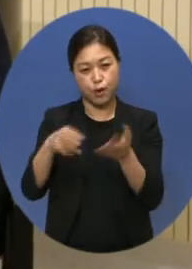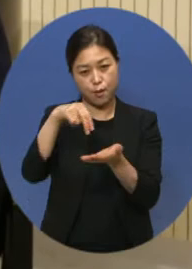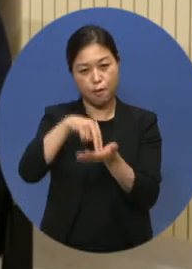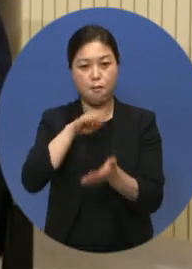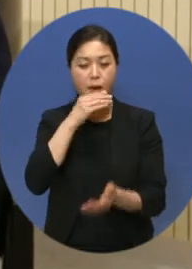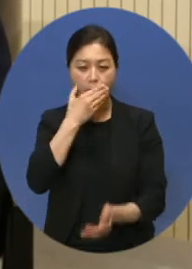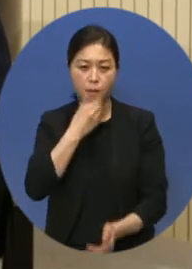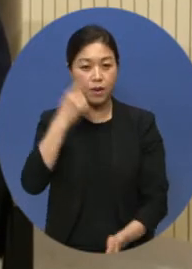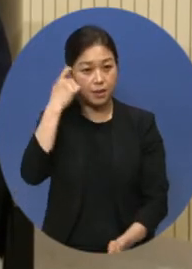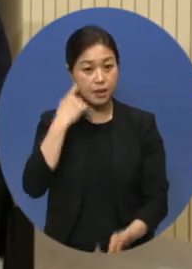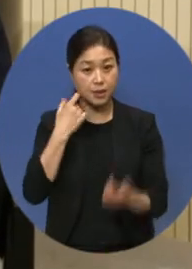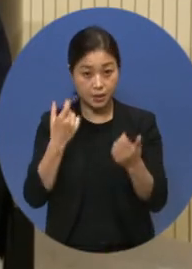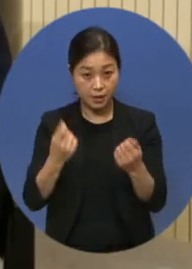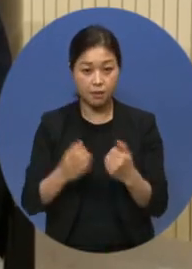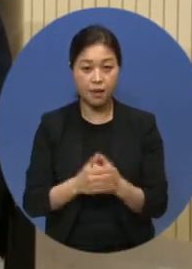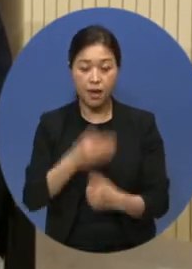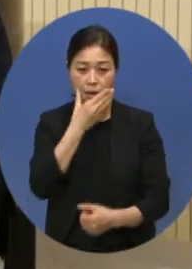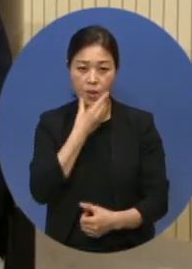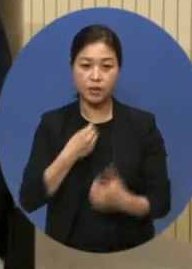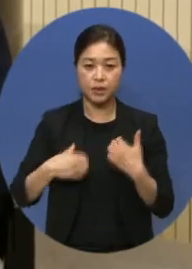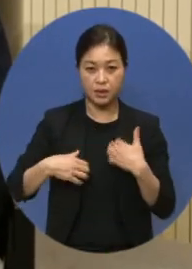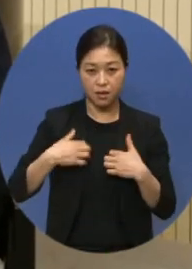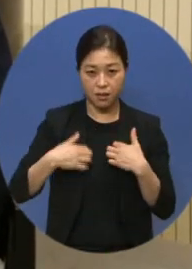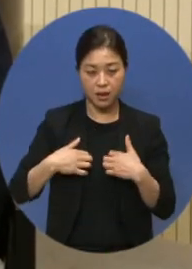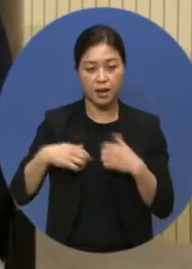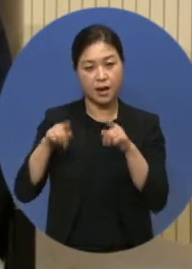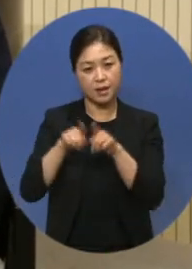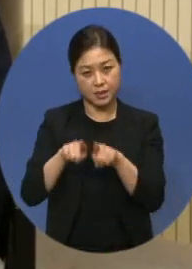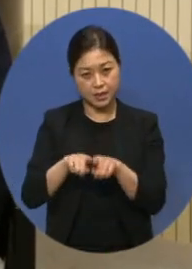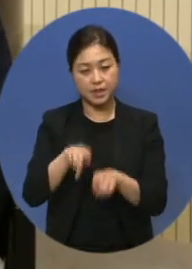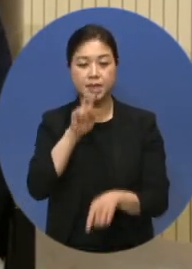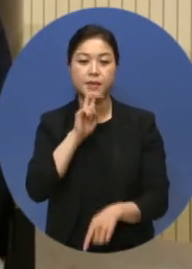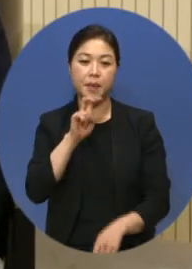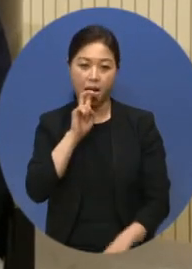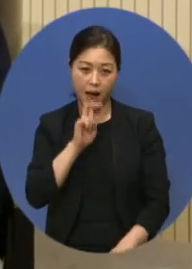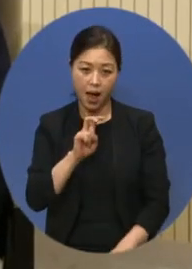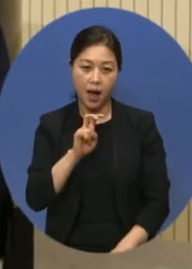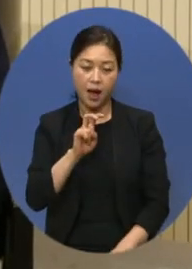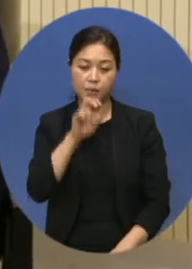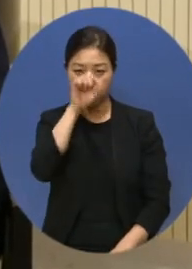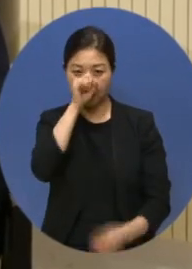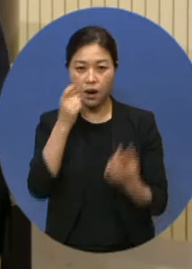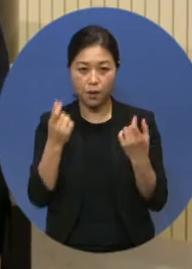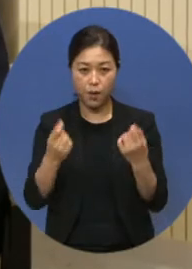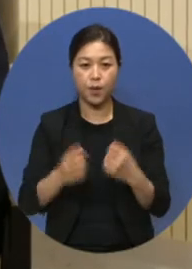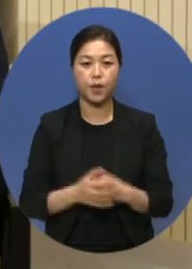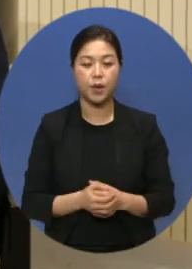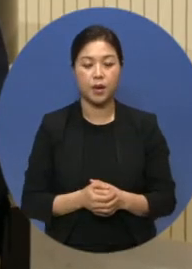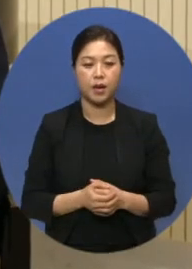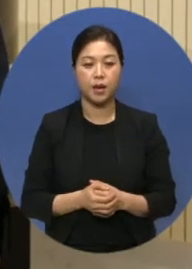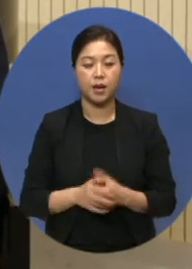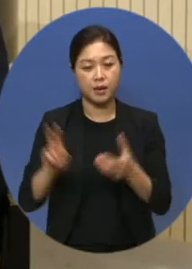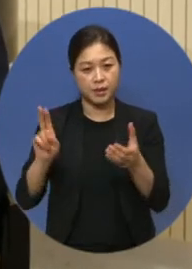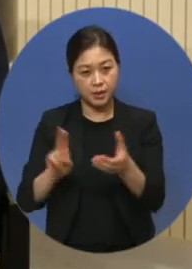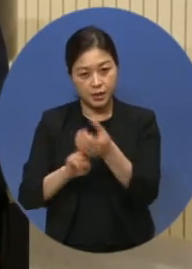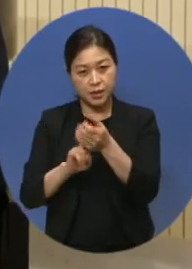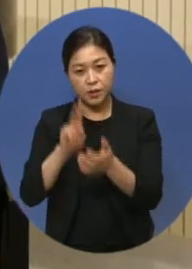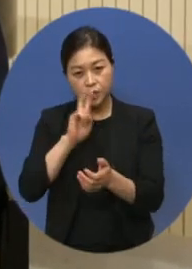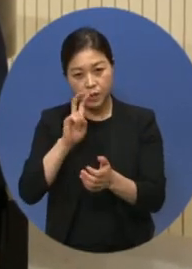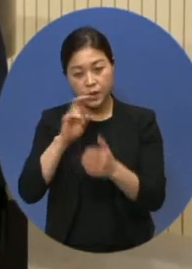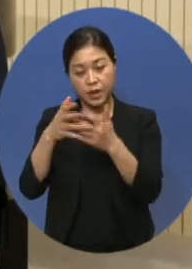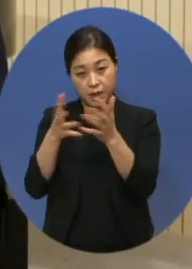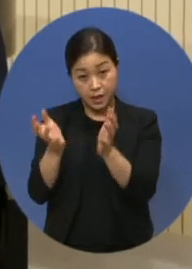하는데, 이렇게 행복하게 즐겁게 계속 같이 연주할 수 있으면 좋겠고, 우리 친구들이